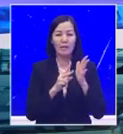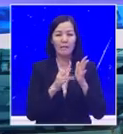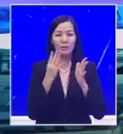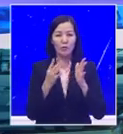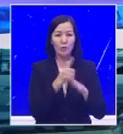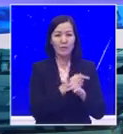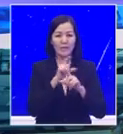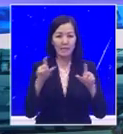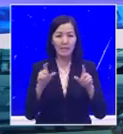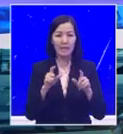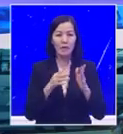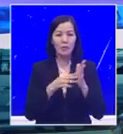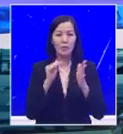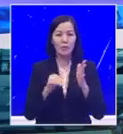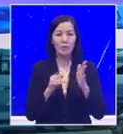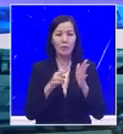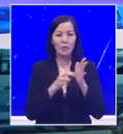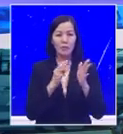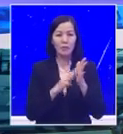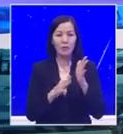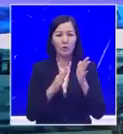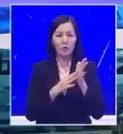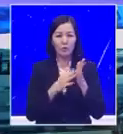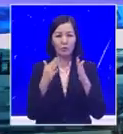стационарлық, 4799-ы үйде жатыр.